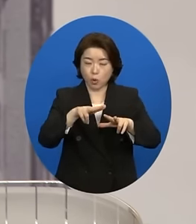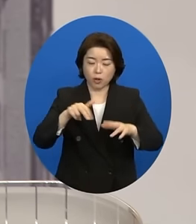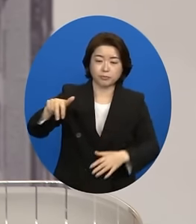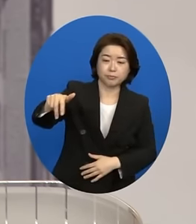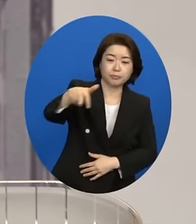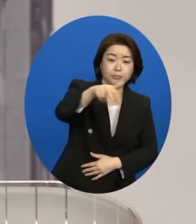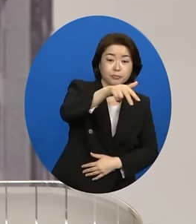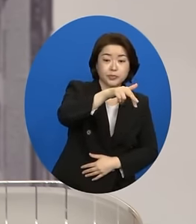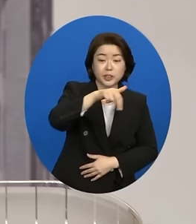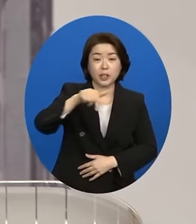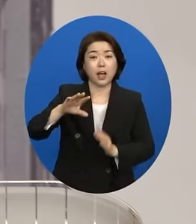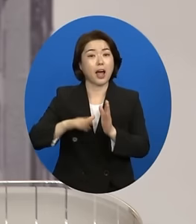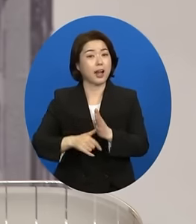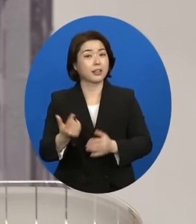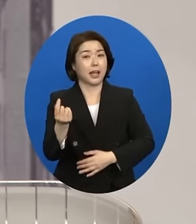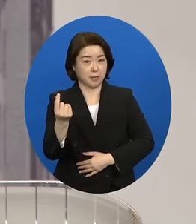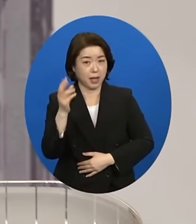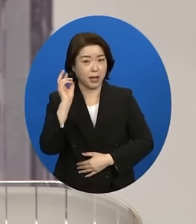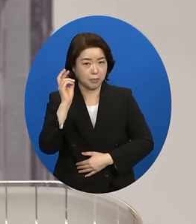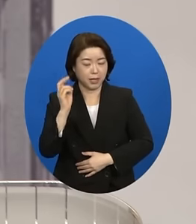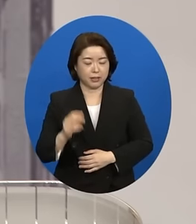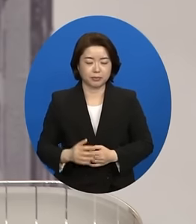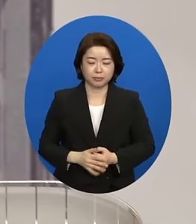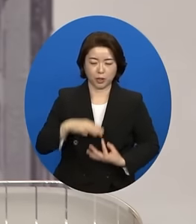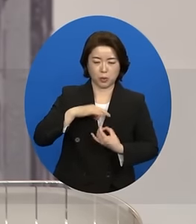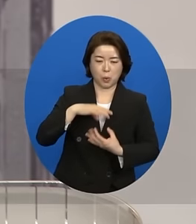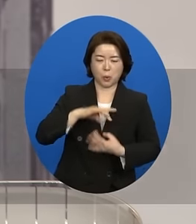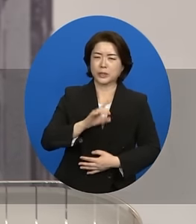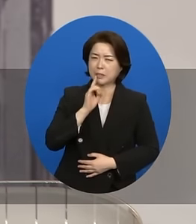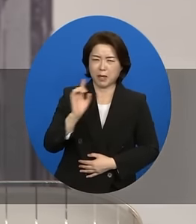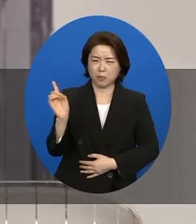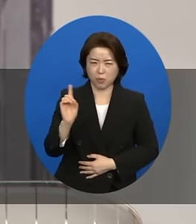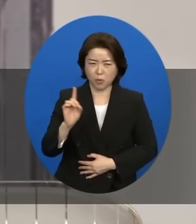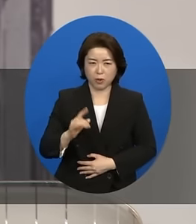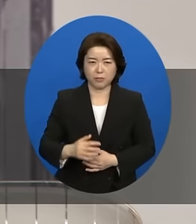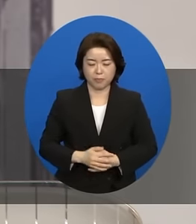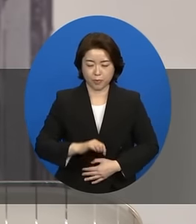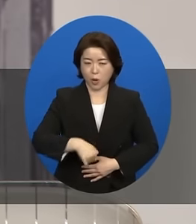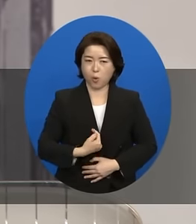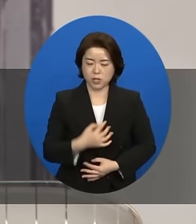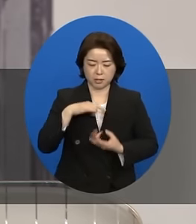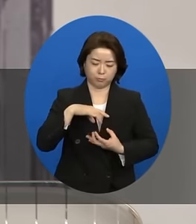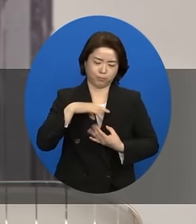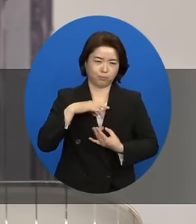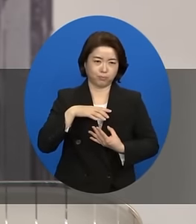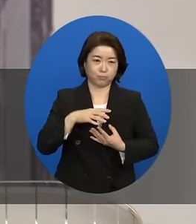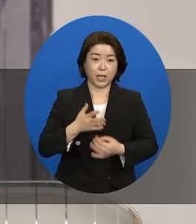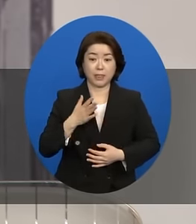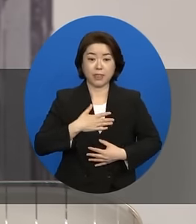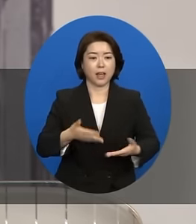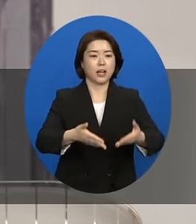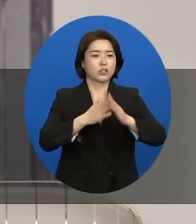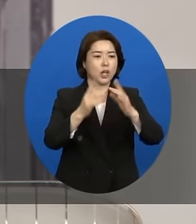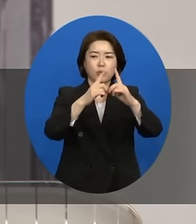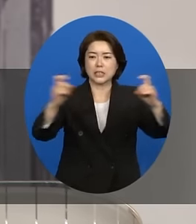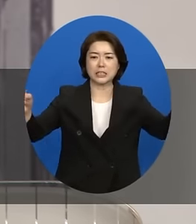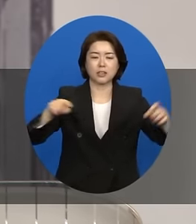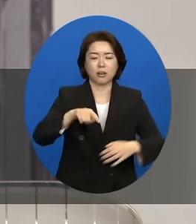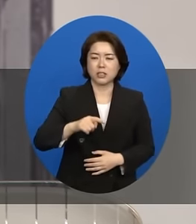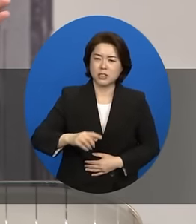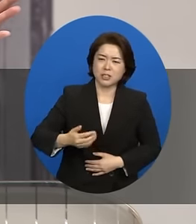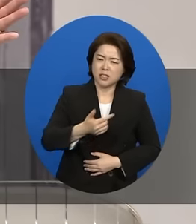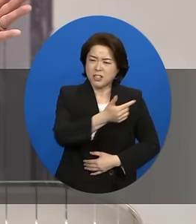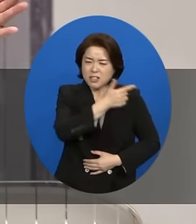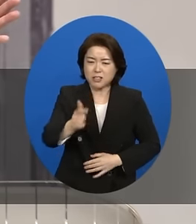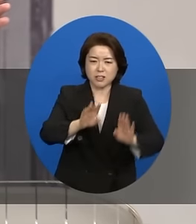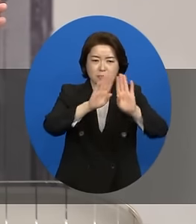그가 곡상에서 거닐 때에 이렇게 중얼거립니다. 30절에 혼자 중얼거렸다. 내가 세운 이 도성, 이 거대한 바빌론을